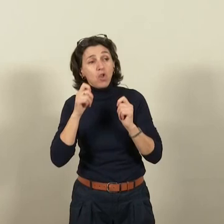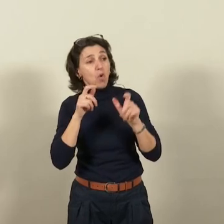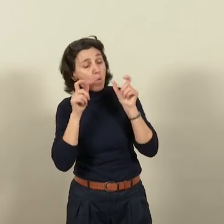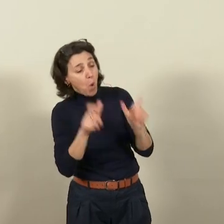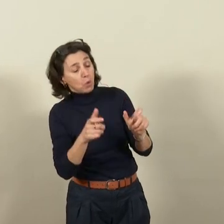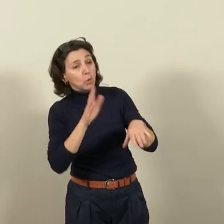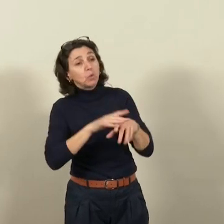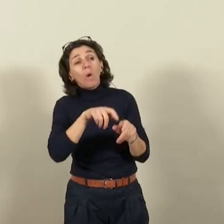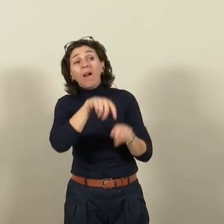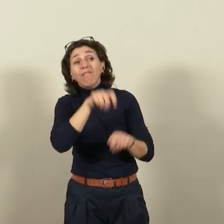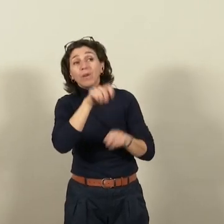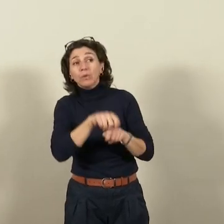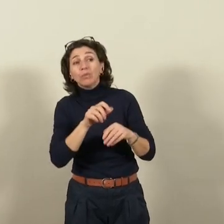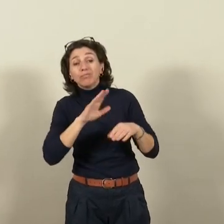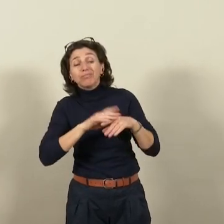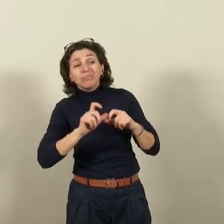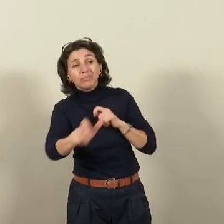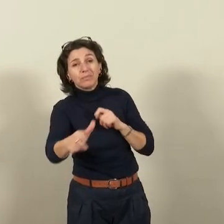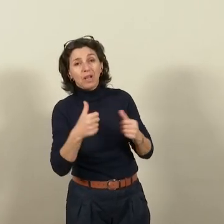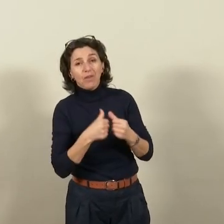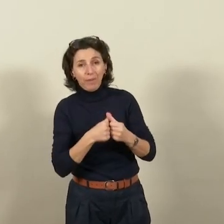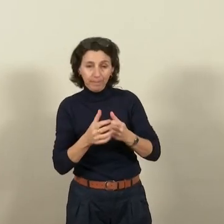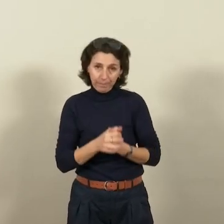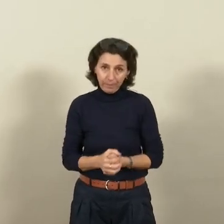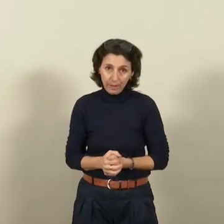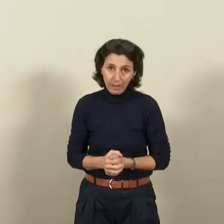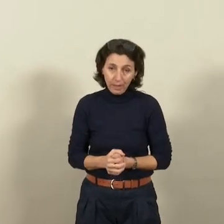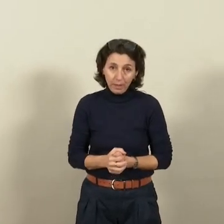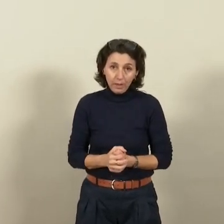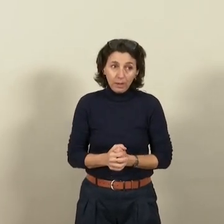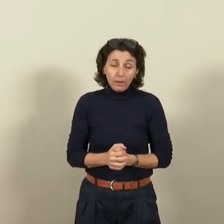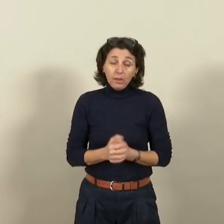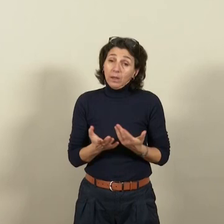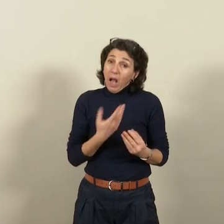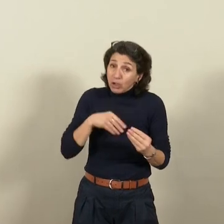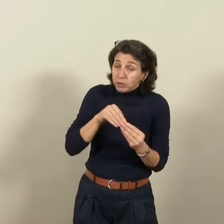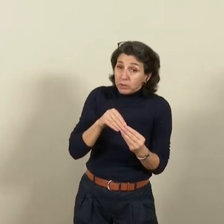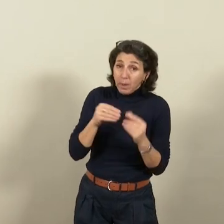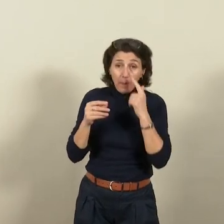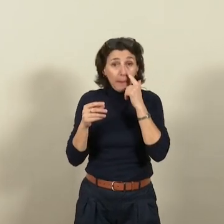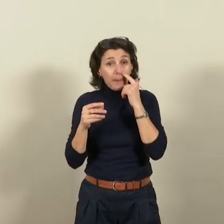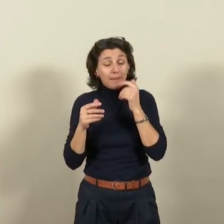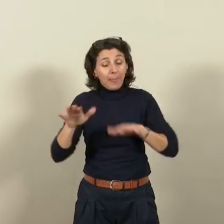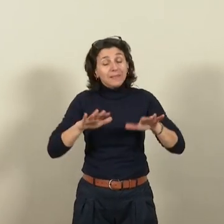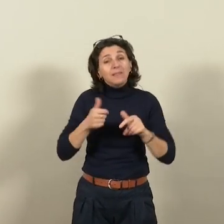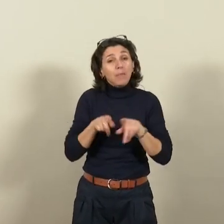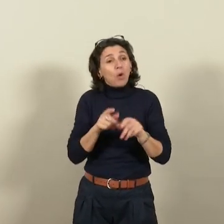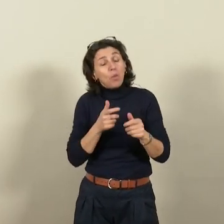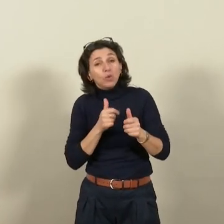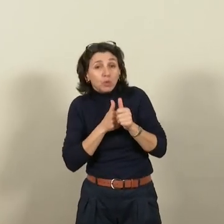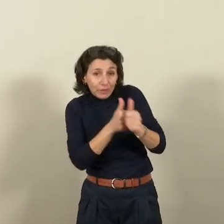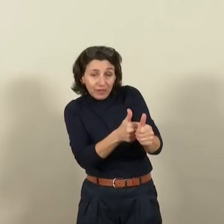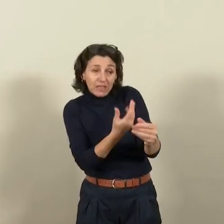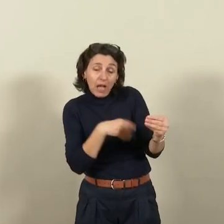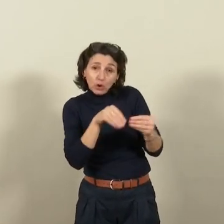des mesures mises en place au passage c'est très bien d'avoir songé à inclure un système de suivi et on aurait aimé que vous